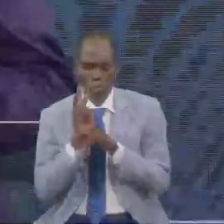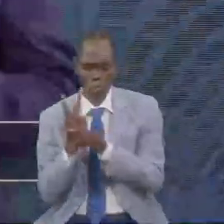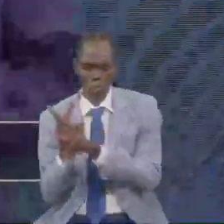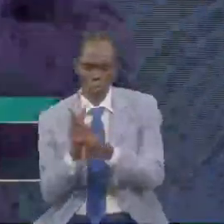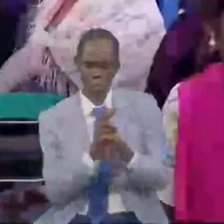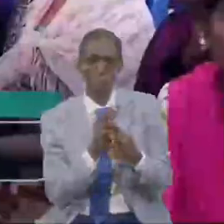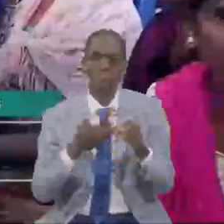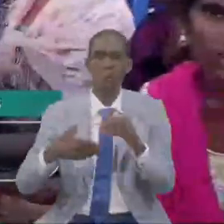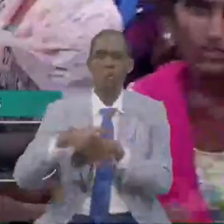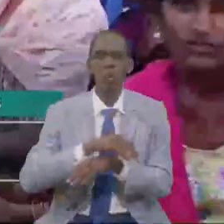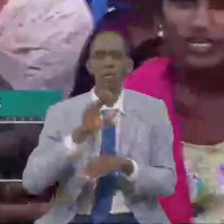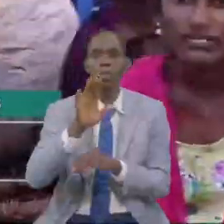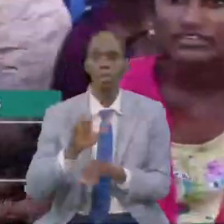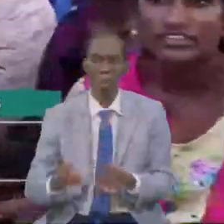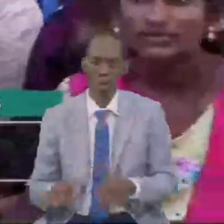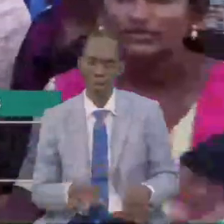Veillez sur vos actions.